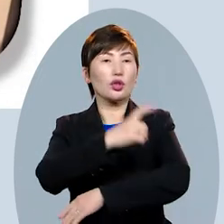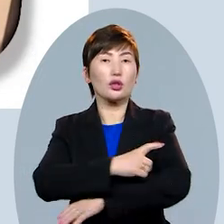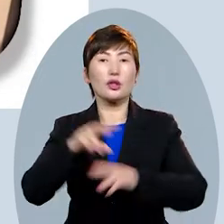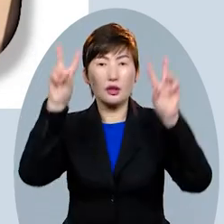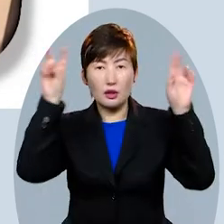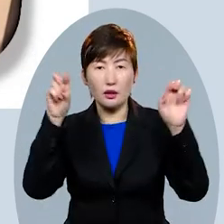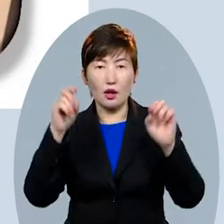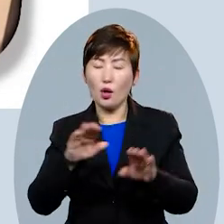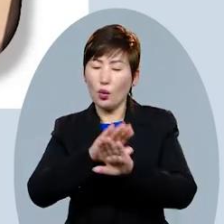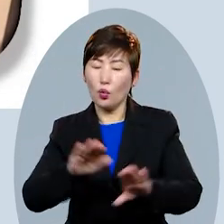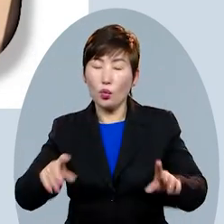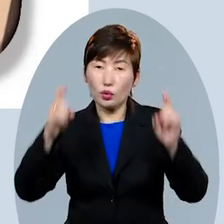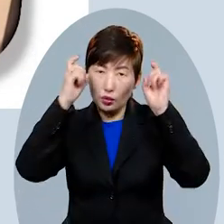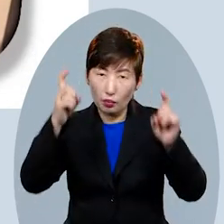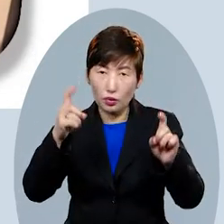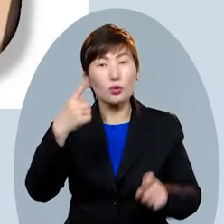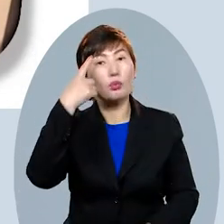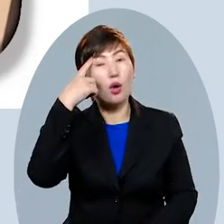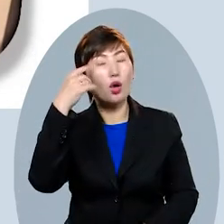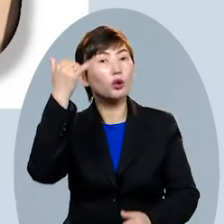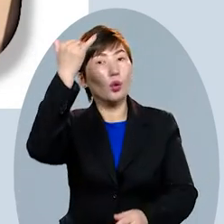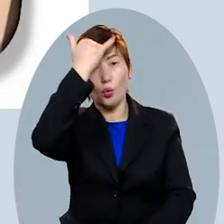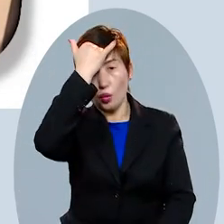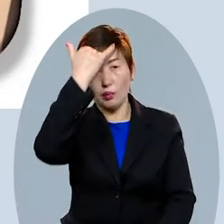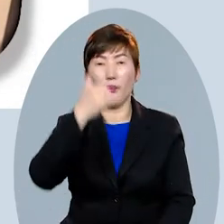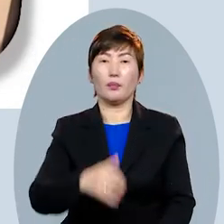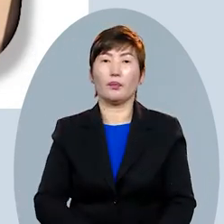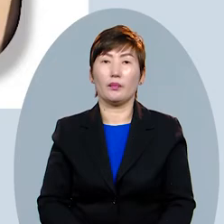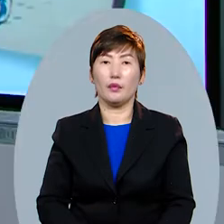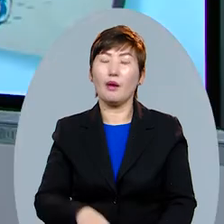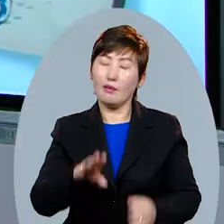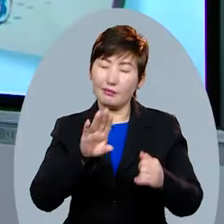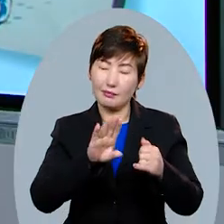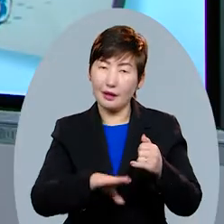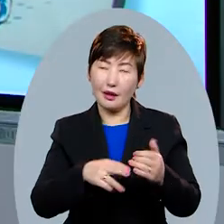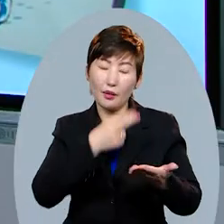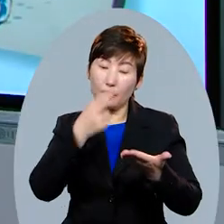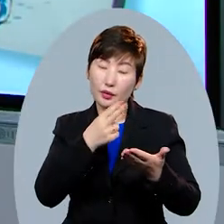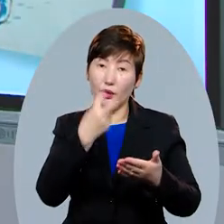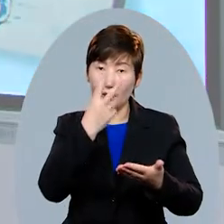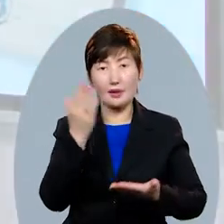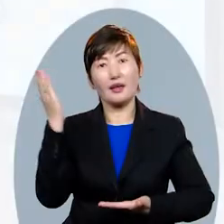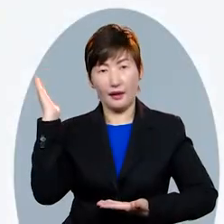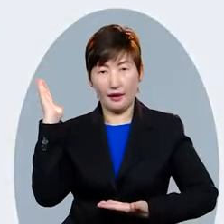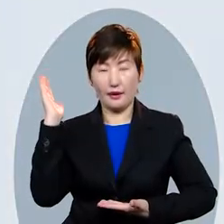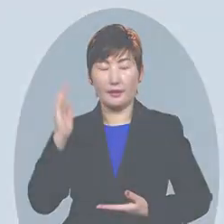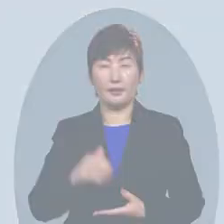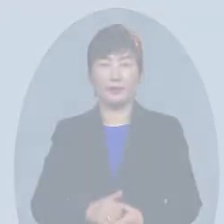сэдв маань хүүхэд хүмүүжүүлэх Монгол ухаан. Тэгэхээр та бүхэн дараах видео бичлэгт анхаарлаа хандуулна